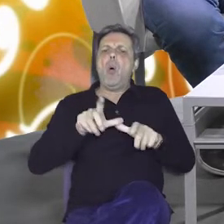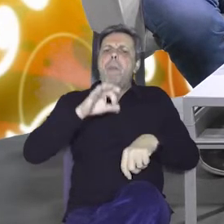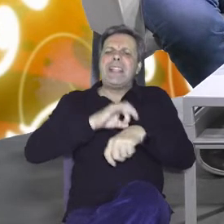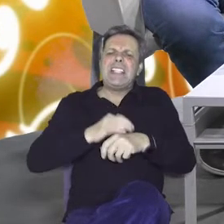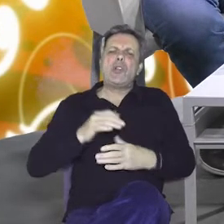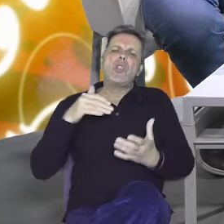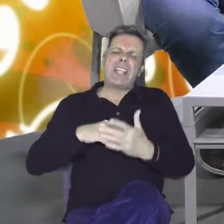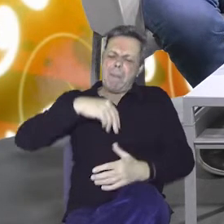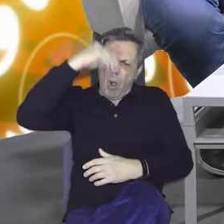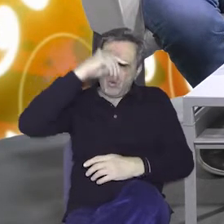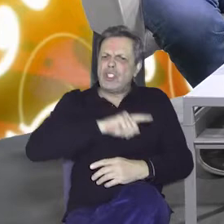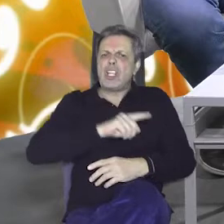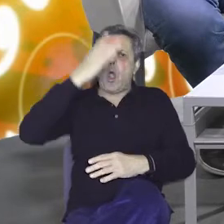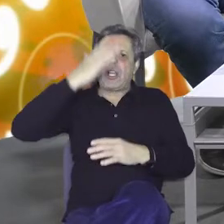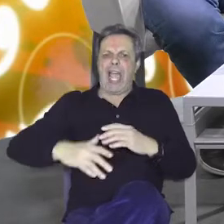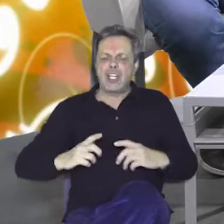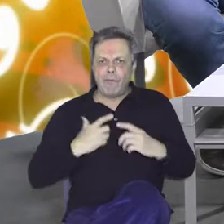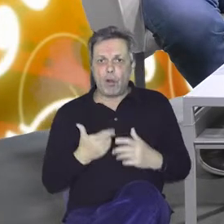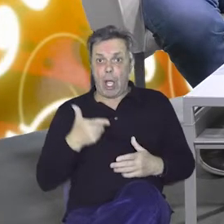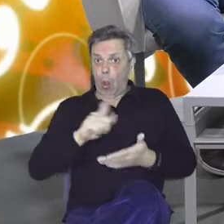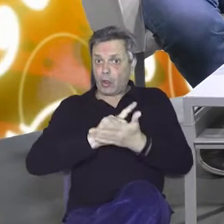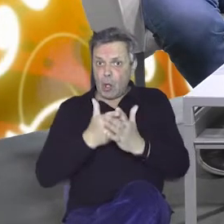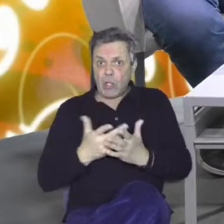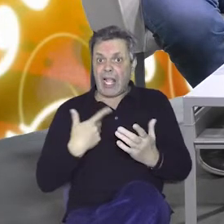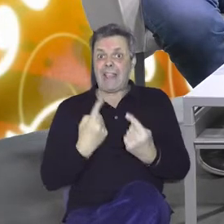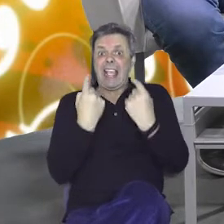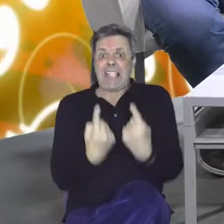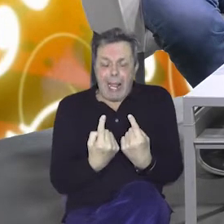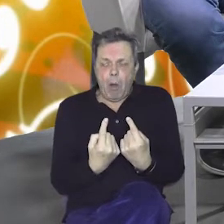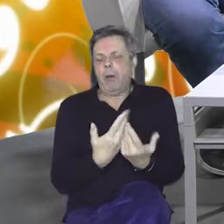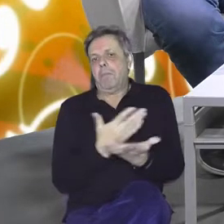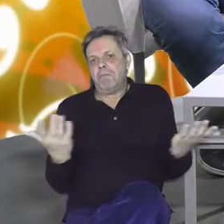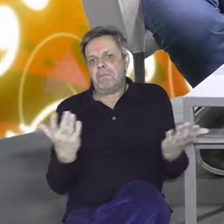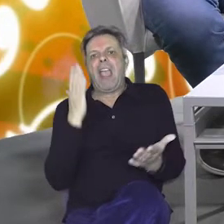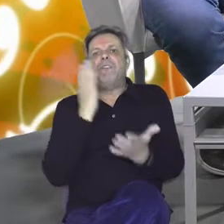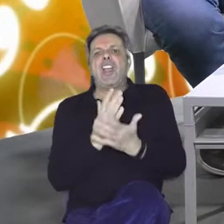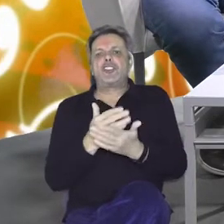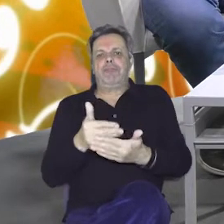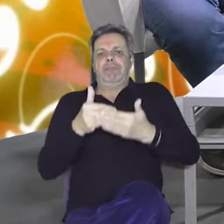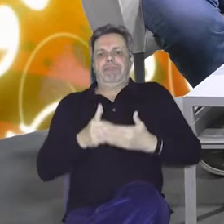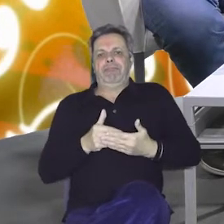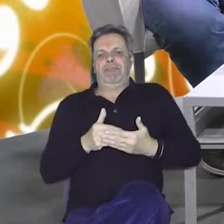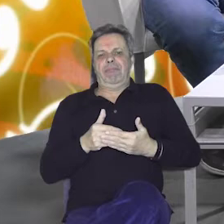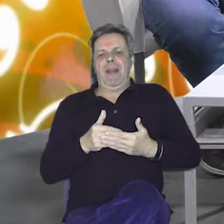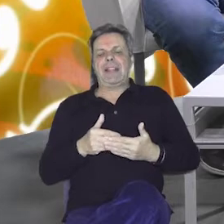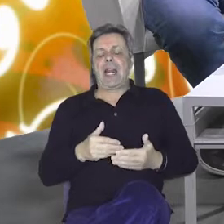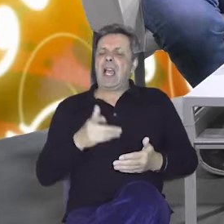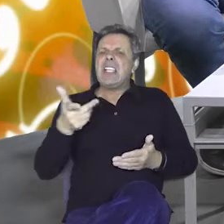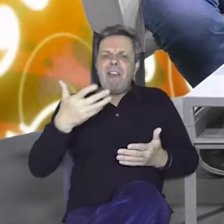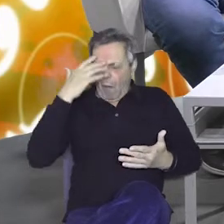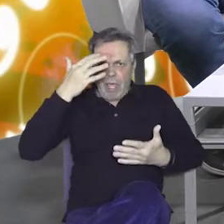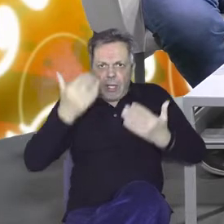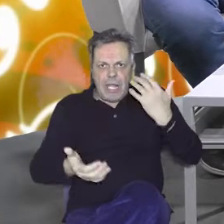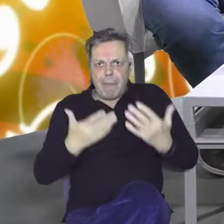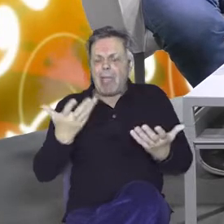učiti do kraja života. Onog trenutka kad zastanemo, već koračamo unatrag. I sad sve te dileme koje je ta